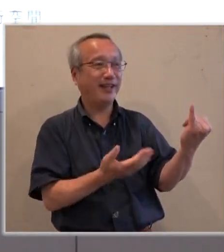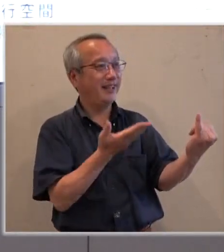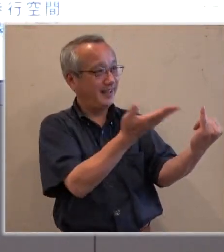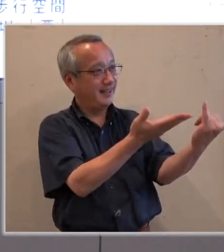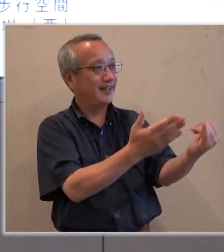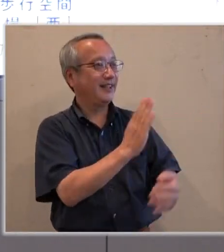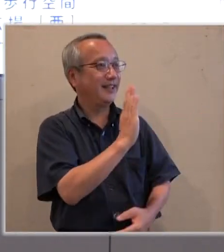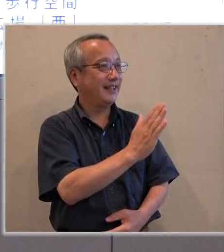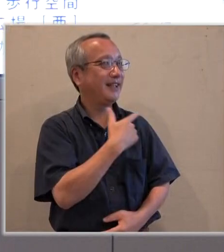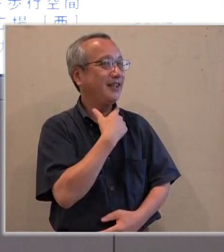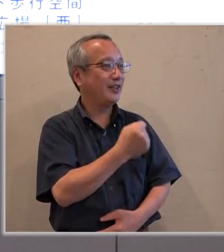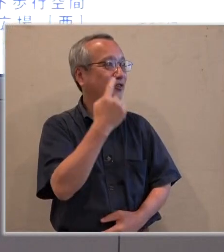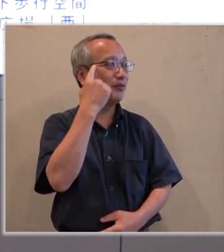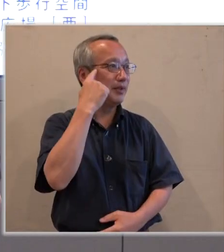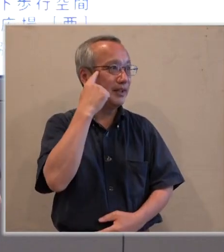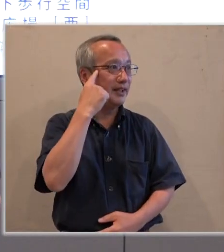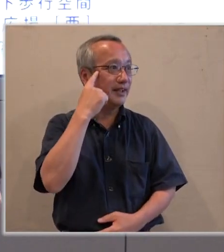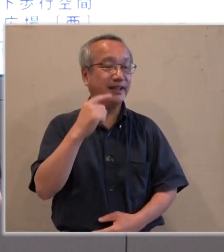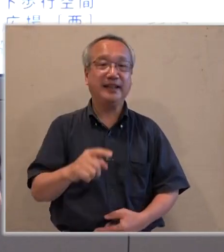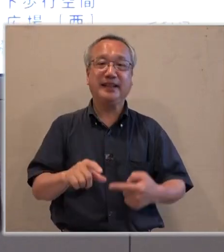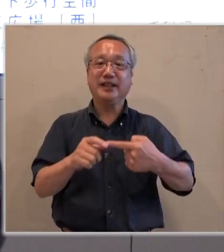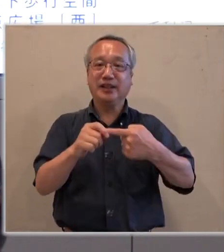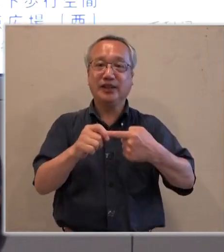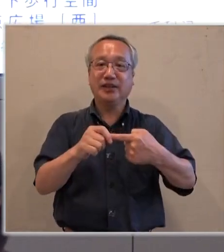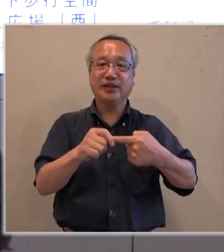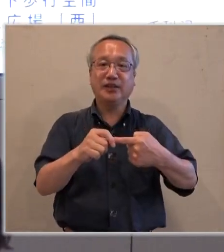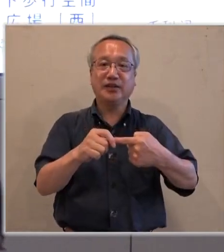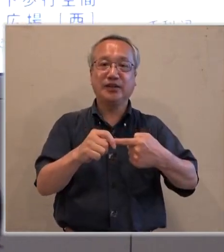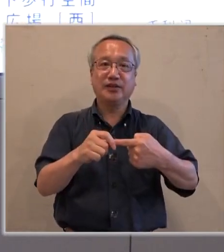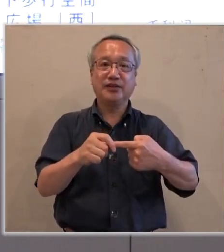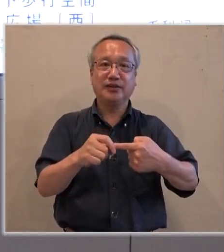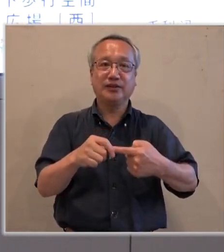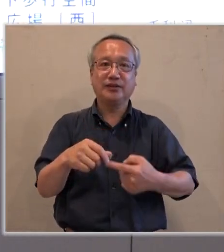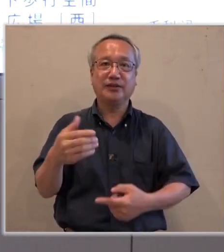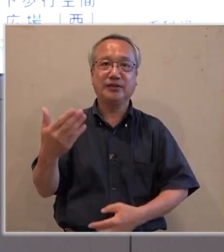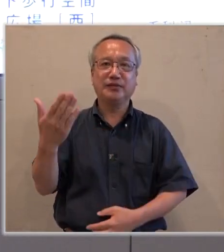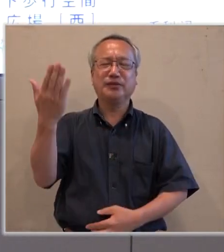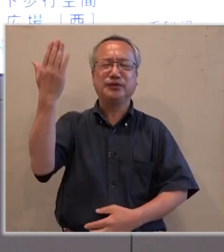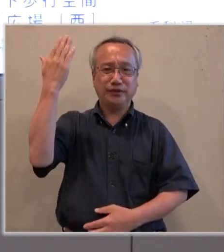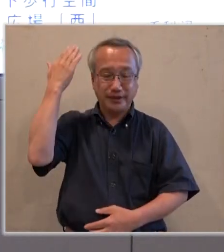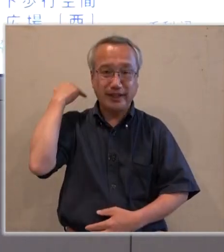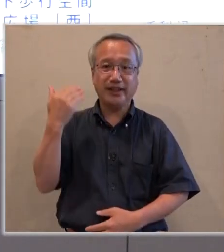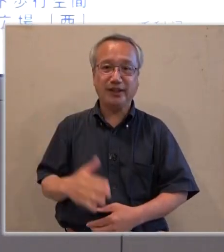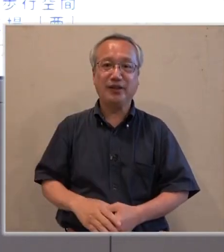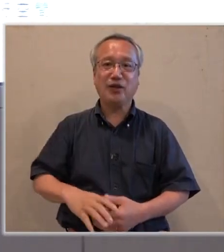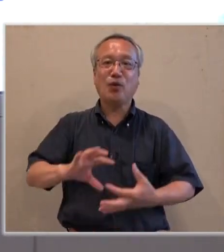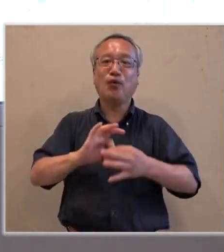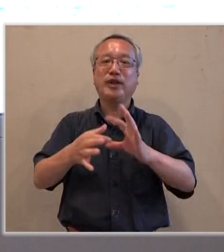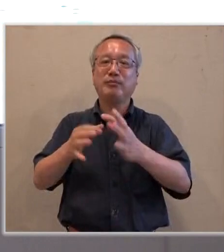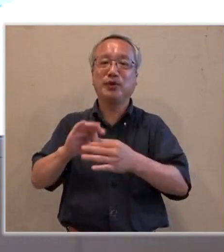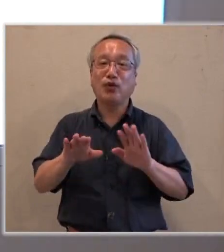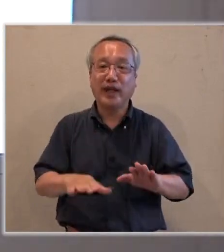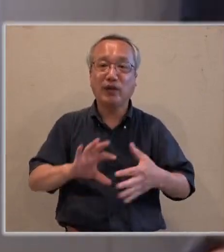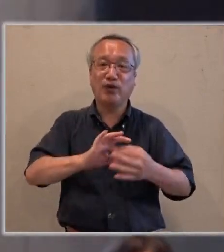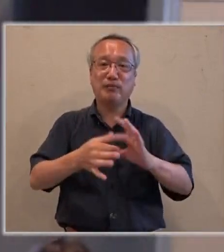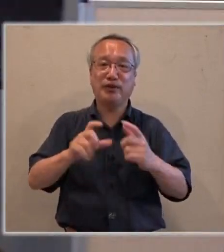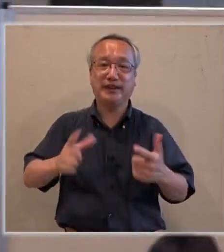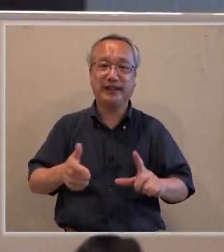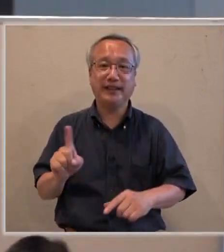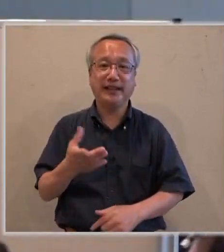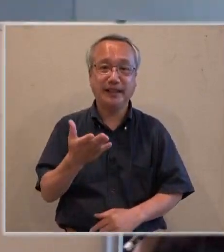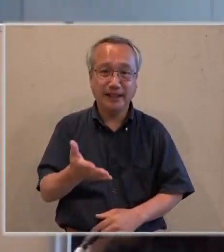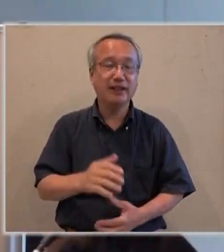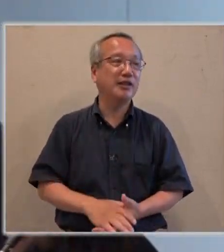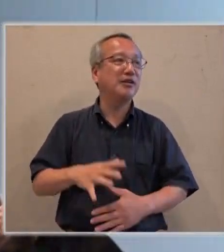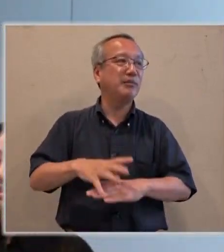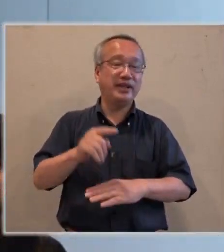思うんですけど、1つ目特に、クーベルタンのオリンピックと現在のオリンピックがどう違うのか、これについてぜひ伺いたいと思うんですけどいかがでしょうか。 はい、まず1つ目の